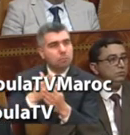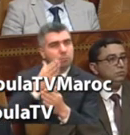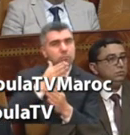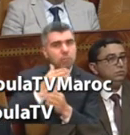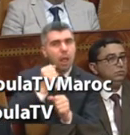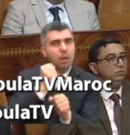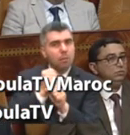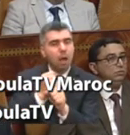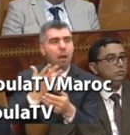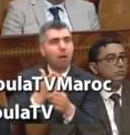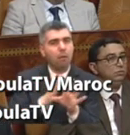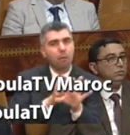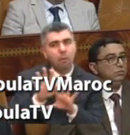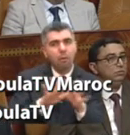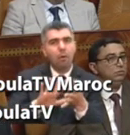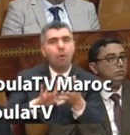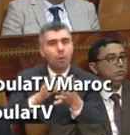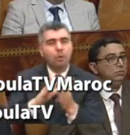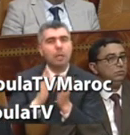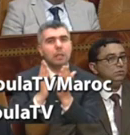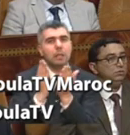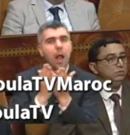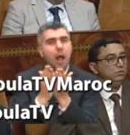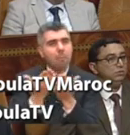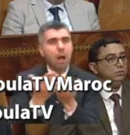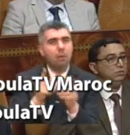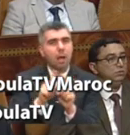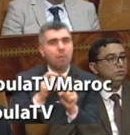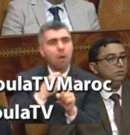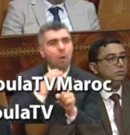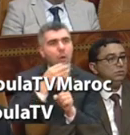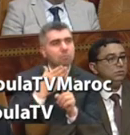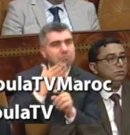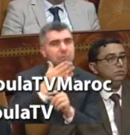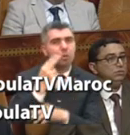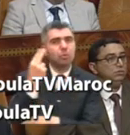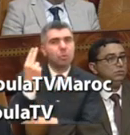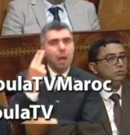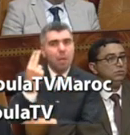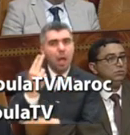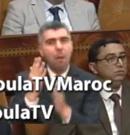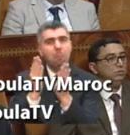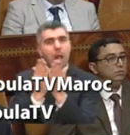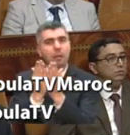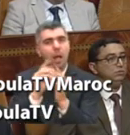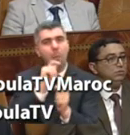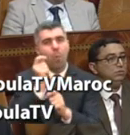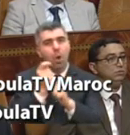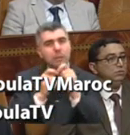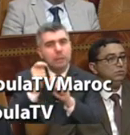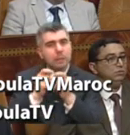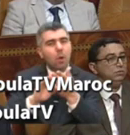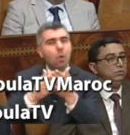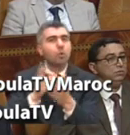بالنسبة للطلبة الذين يريدون الالتحاق بمسار التعليم العالي ومدارس المهندسين. وهذا